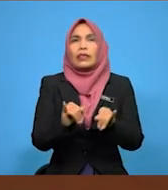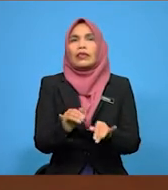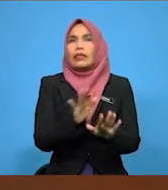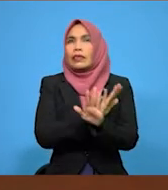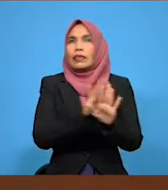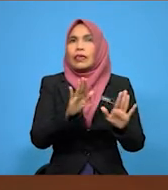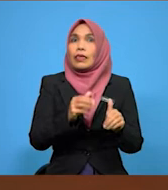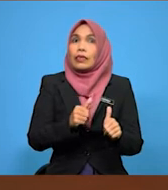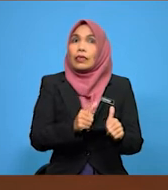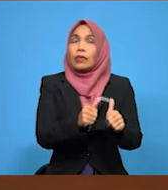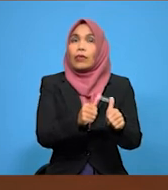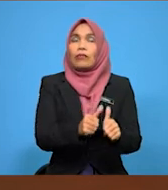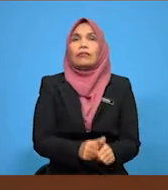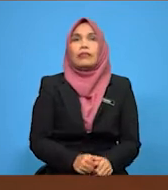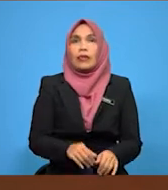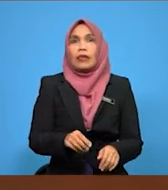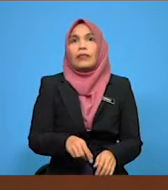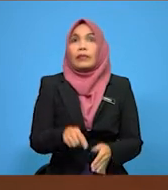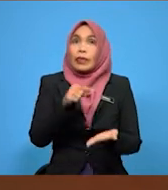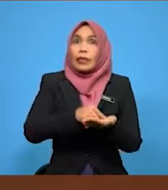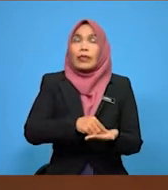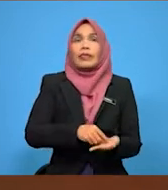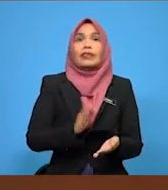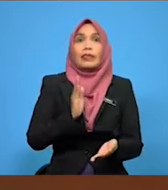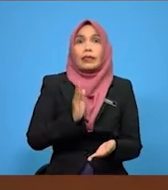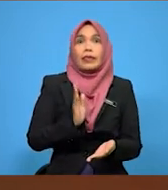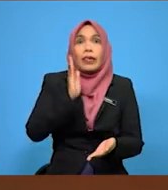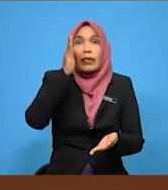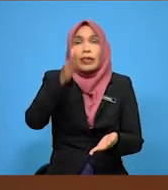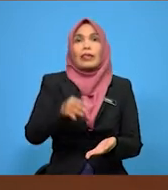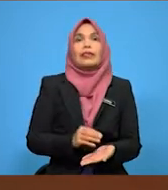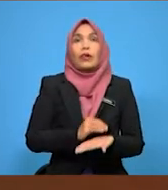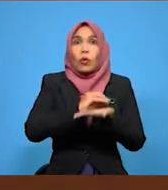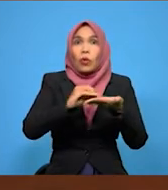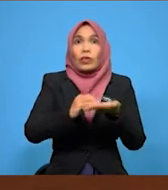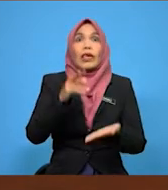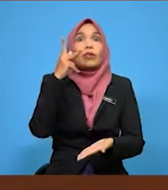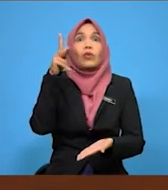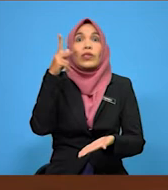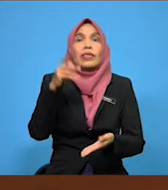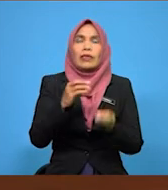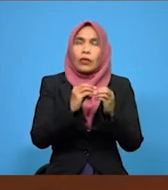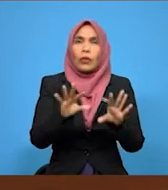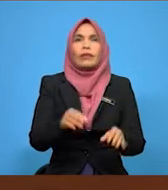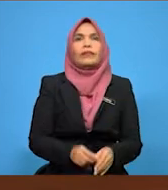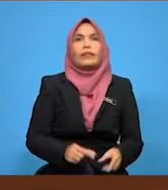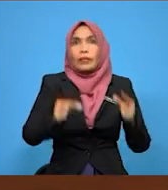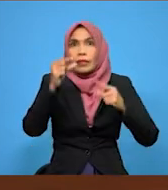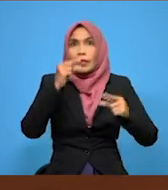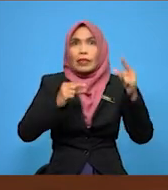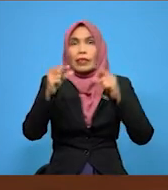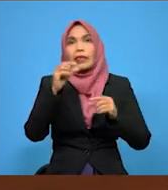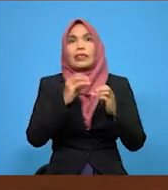dipatuhi, ini akan menyebabkan kerosakan kepada kuning telur. Grade telur